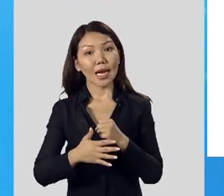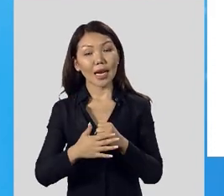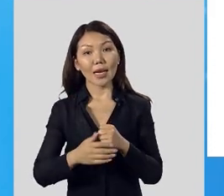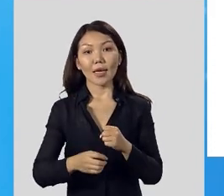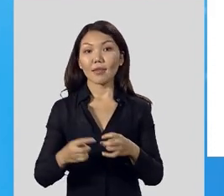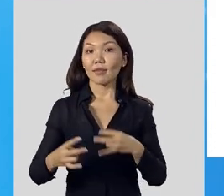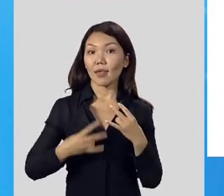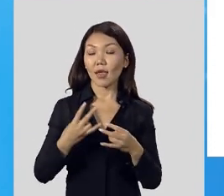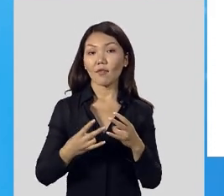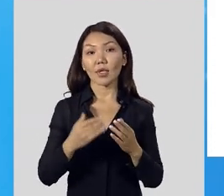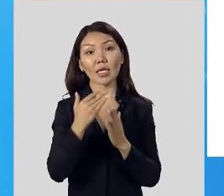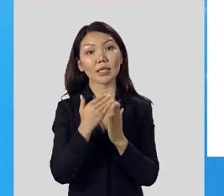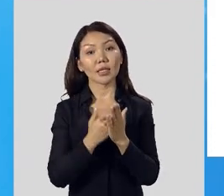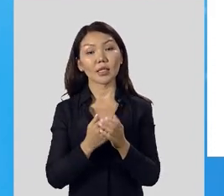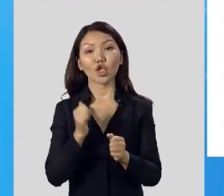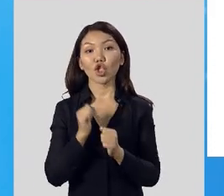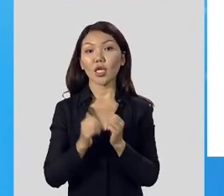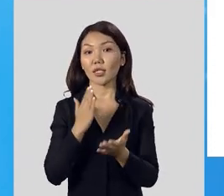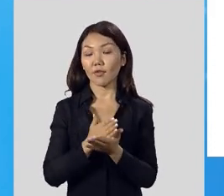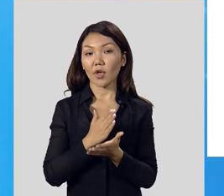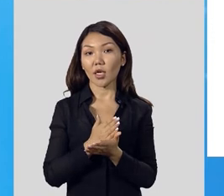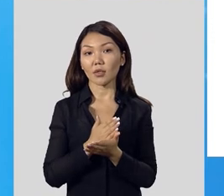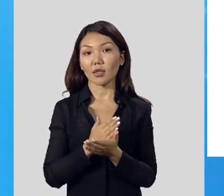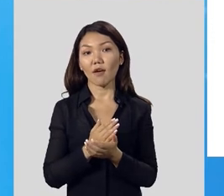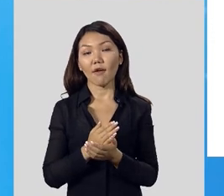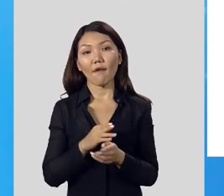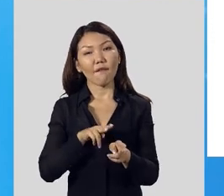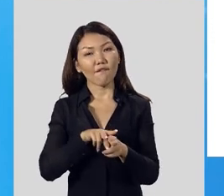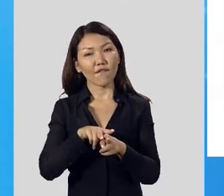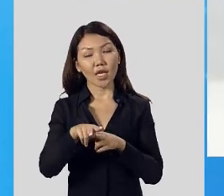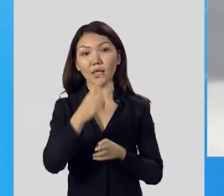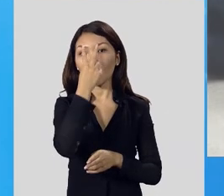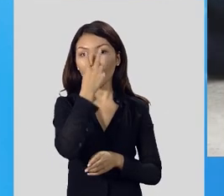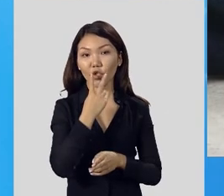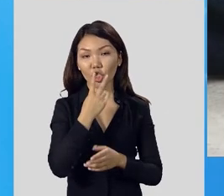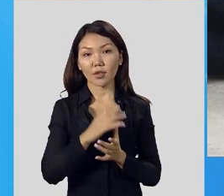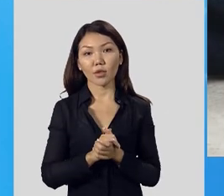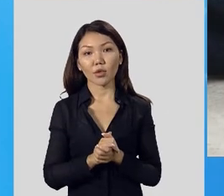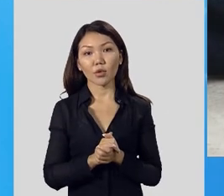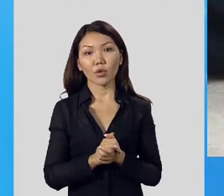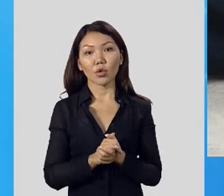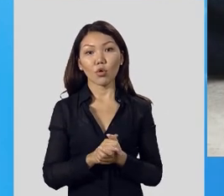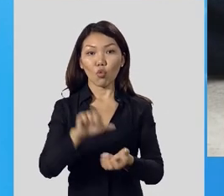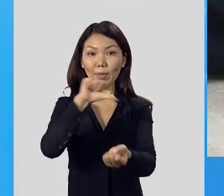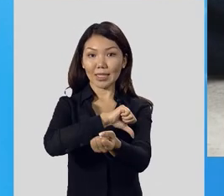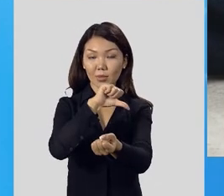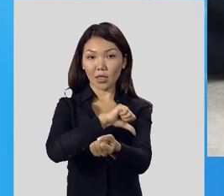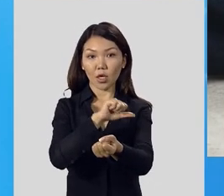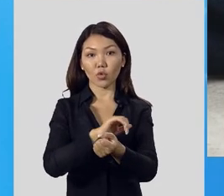системы часто являются так называемые вредные привычки. Употребление